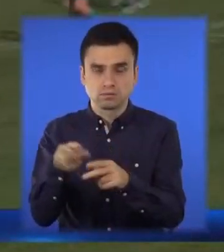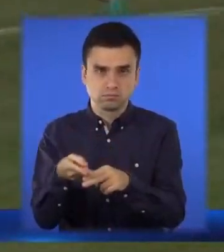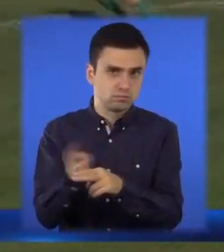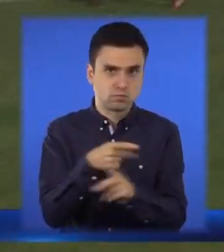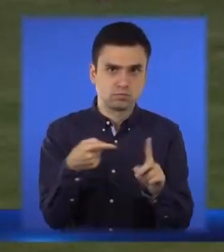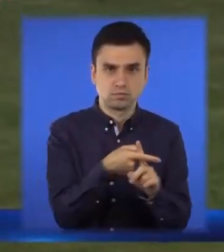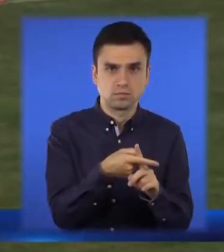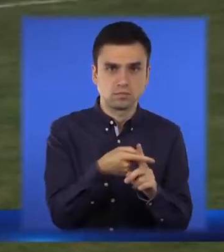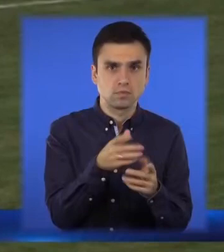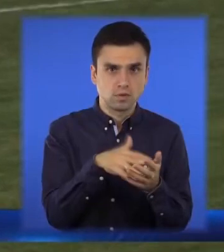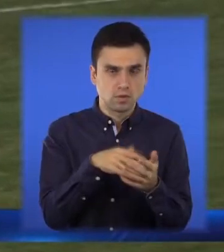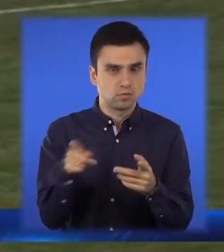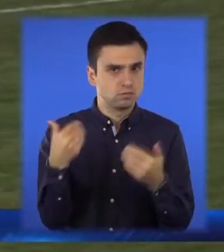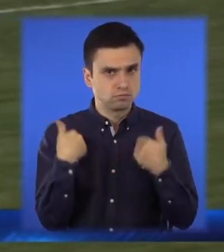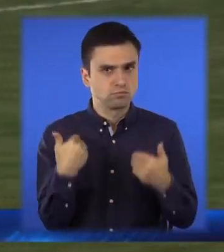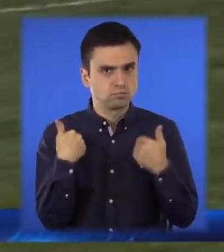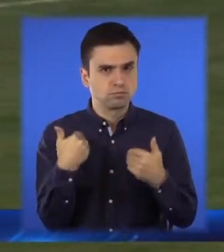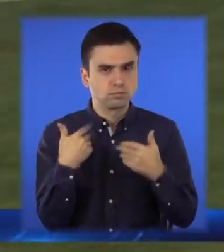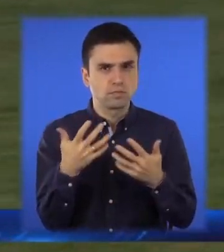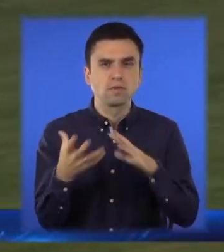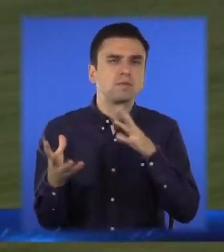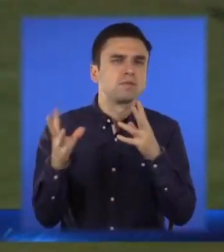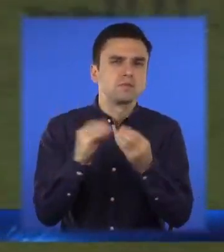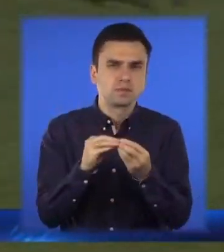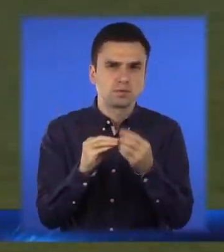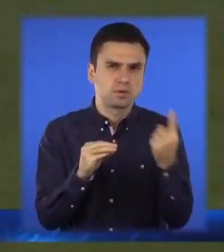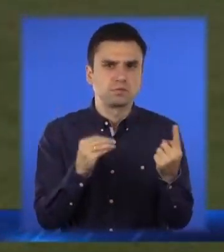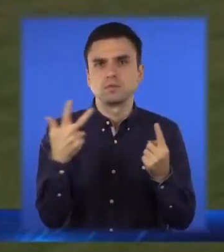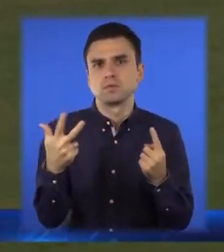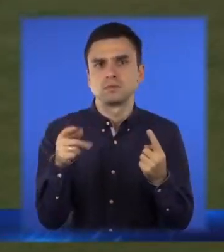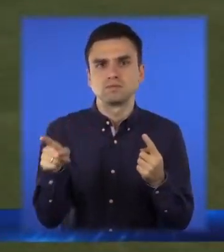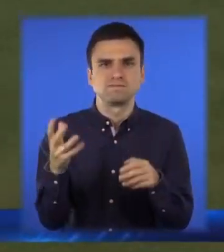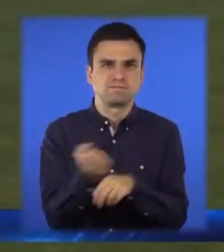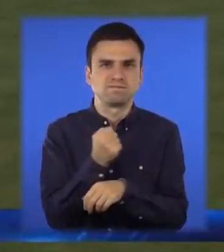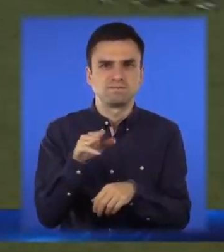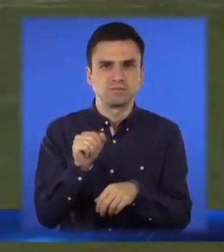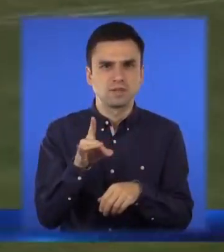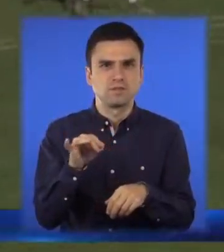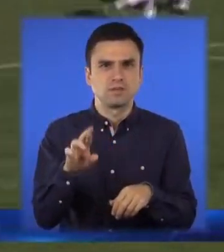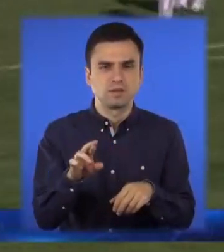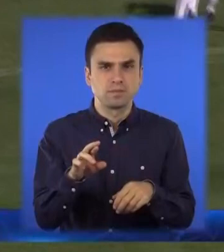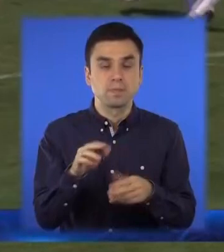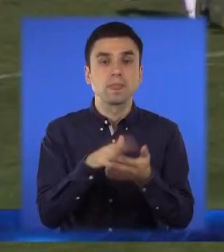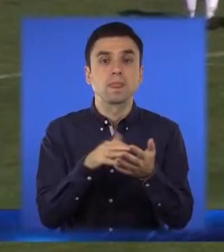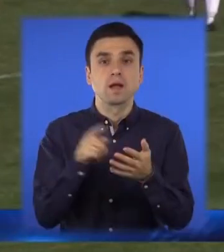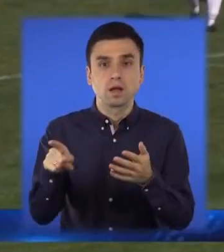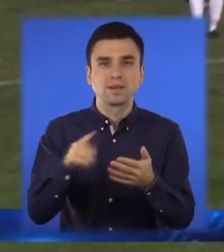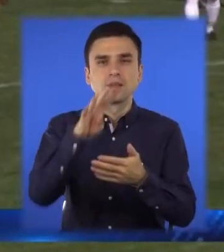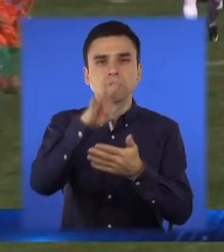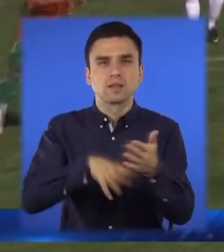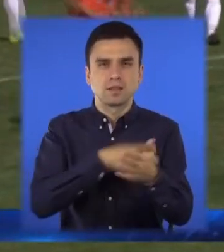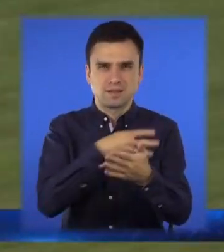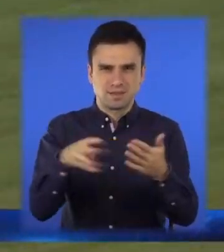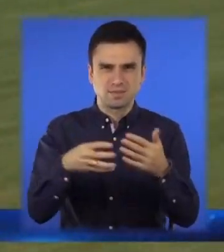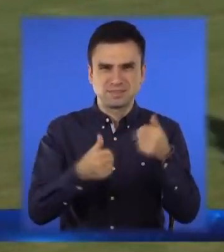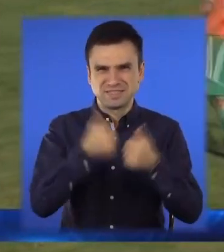лідерство. Результат матчу 3-1 на користь господарів поля. Відзначу, після цього поєдинку «Таврія» закріпилась на лідерській